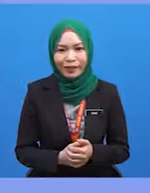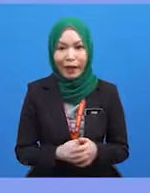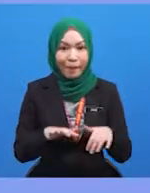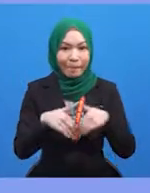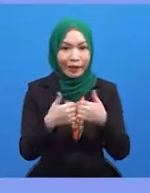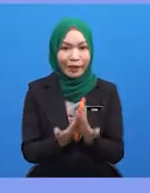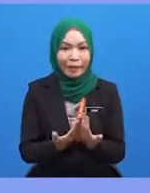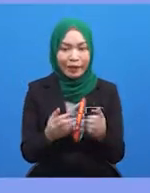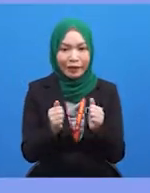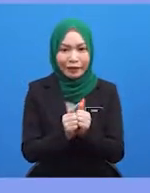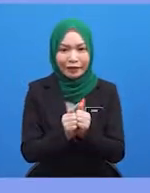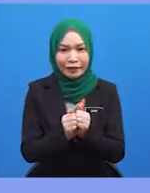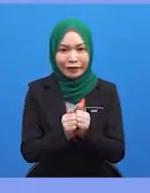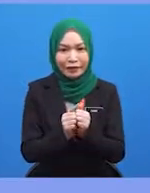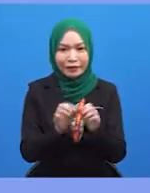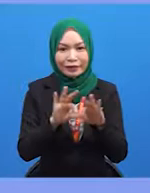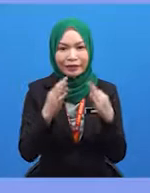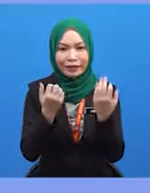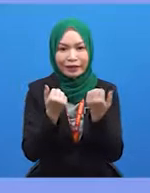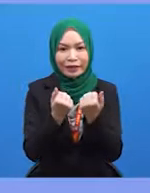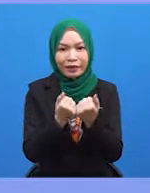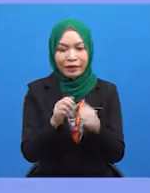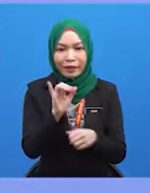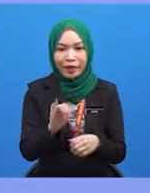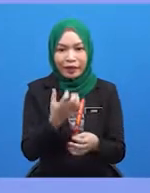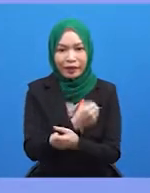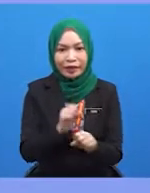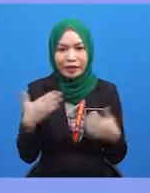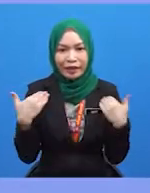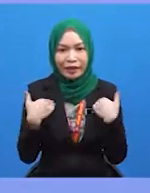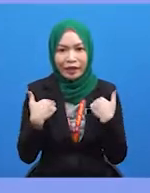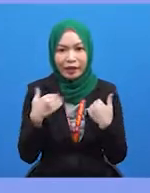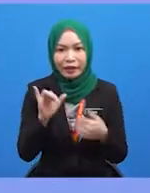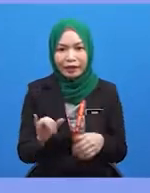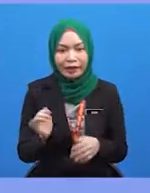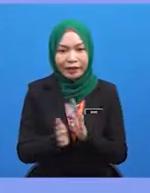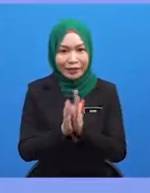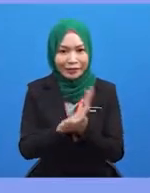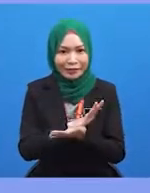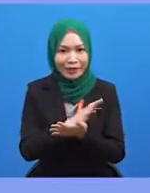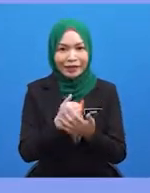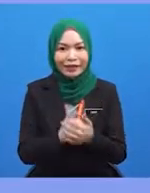Bagaimana pula dengan syarikat sedia ada yang menjadi sumber idea perniagaan?